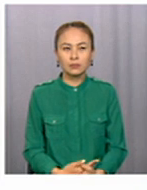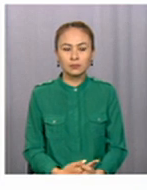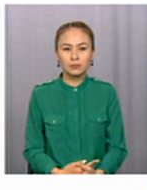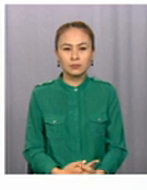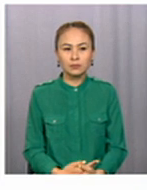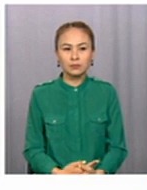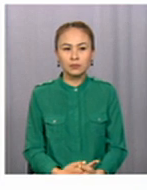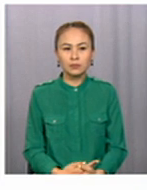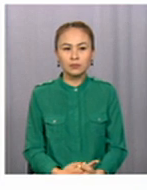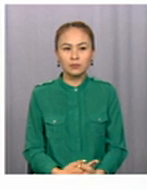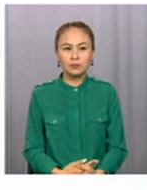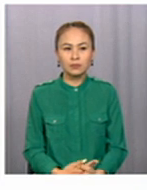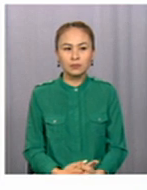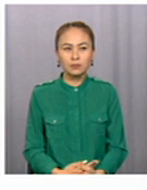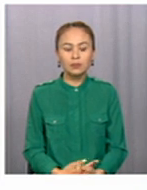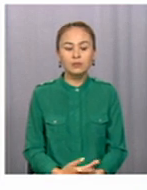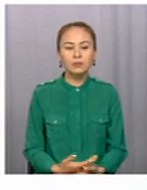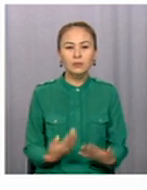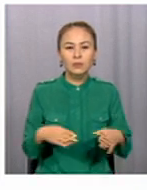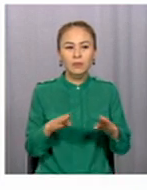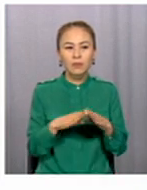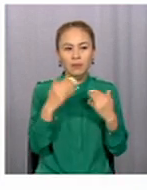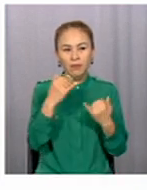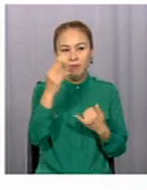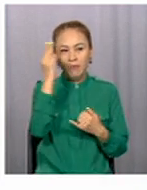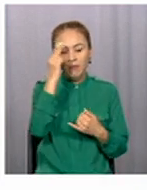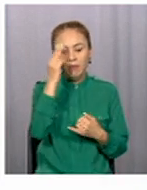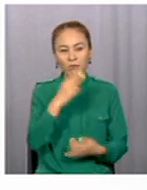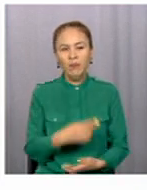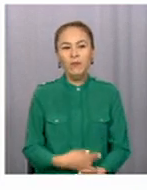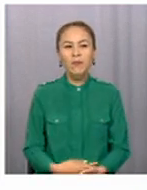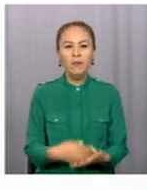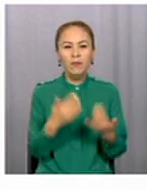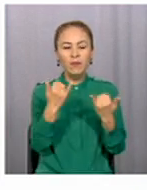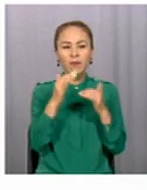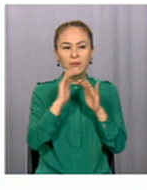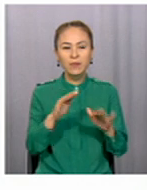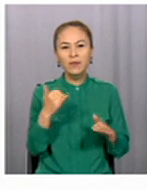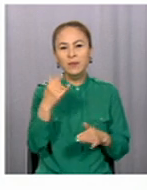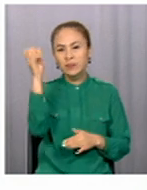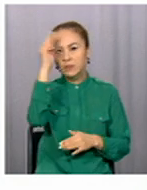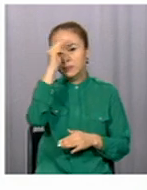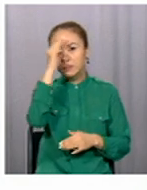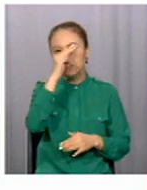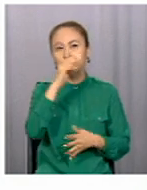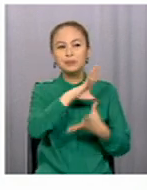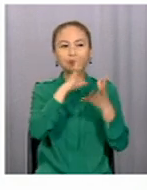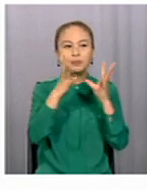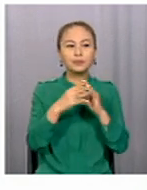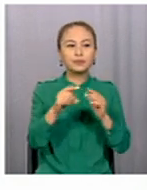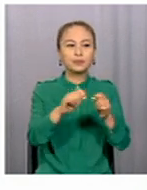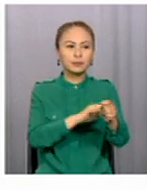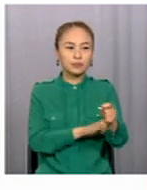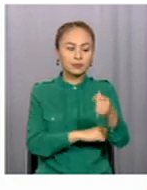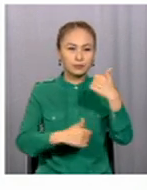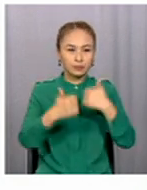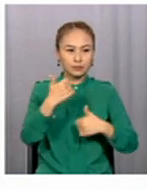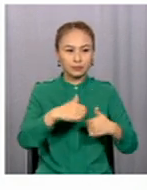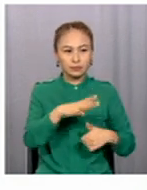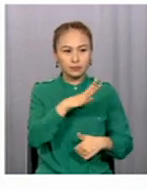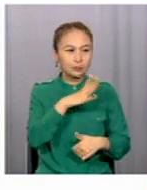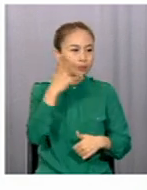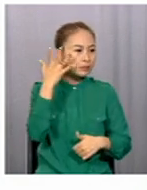Жарайсындар. Олай болса, бүгінгі сабағымызды қорытындылайық. Балалар, сендер бүгінгі сабақта заттардың ұзындығын